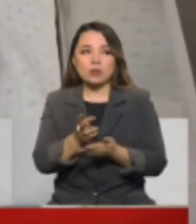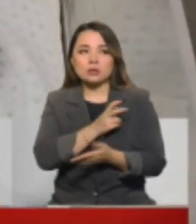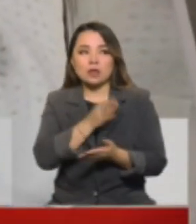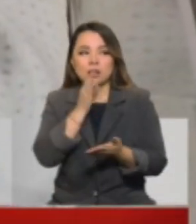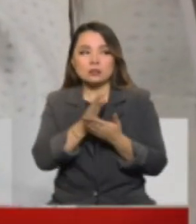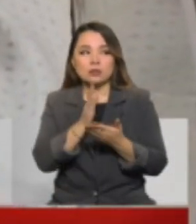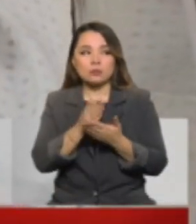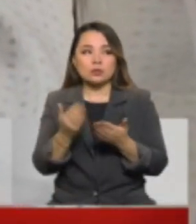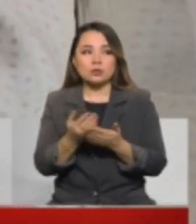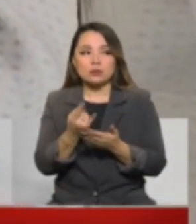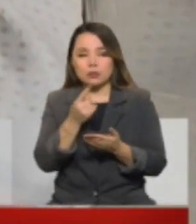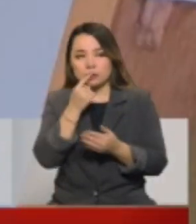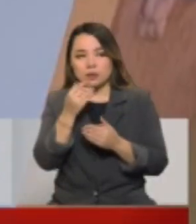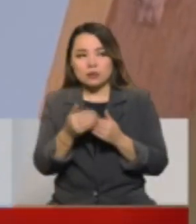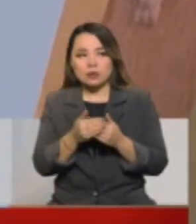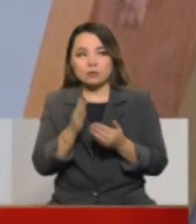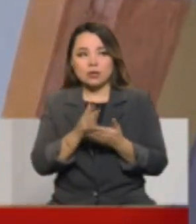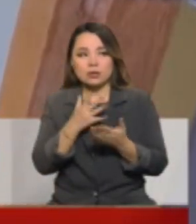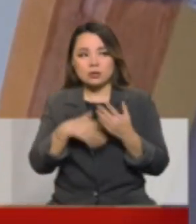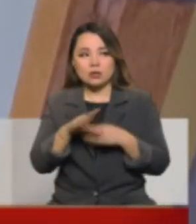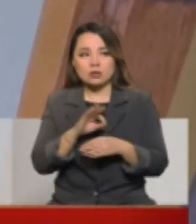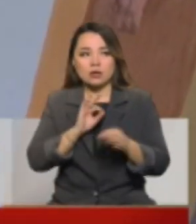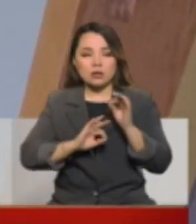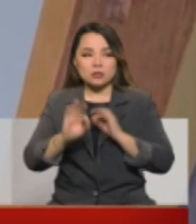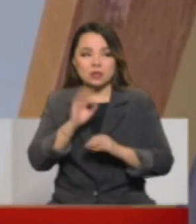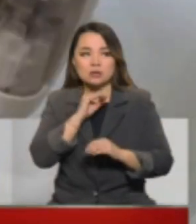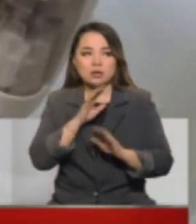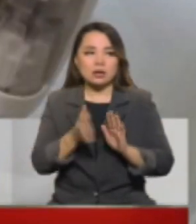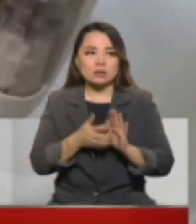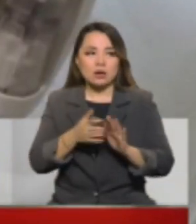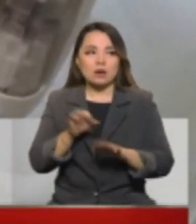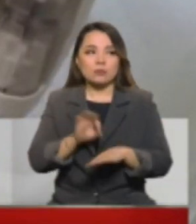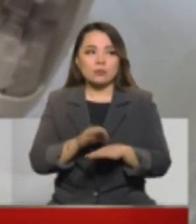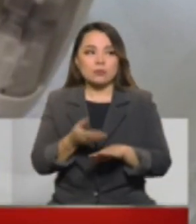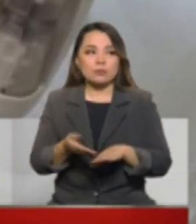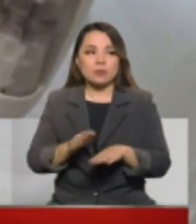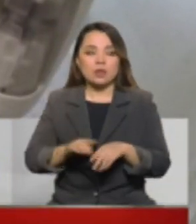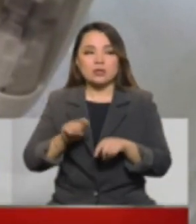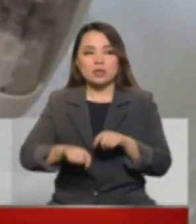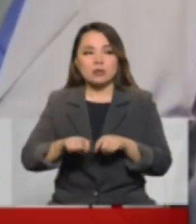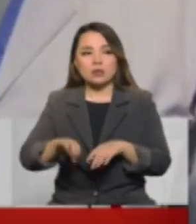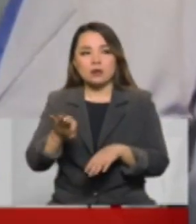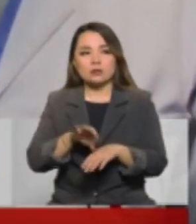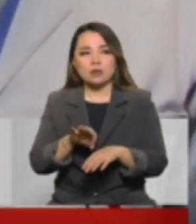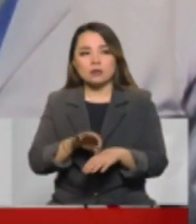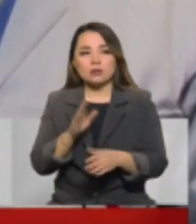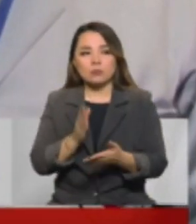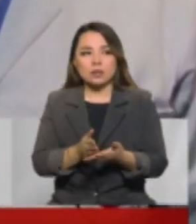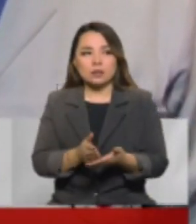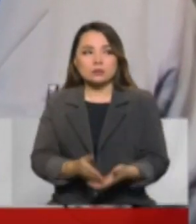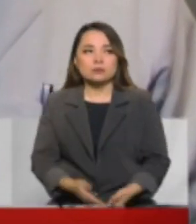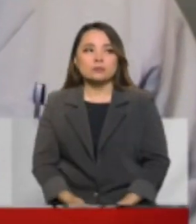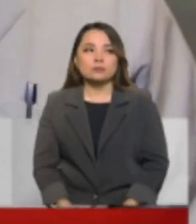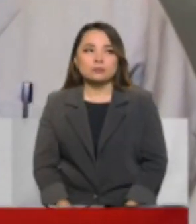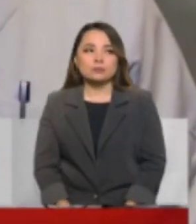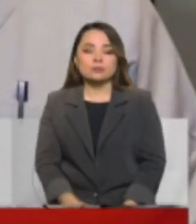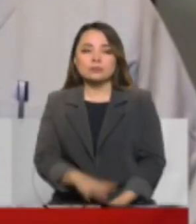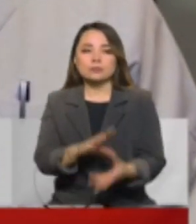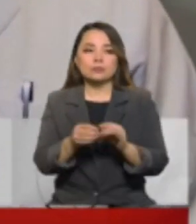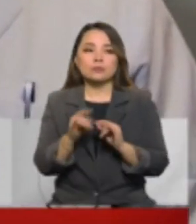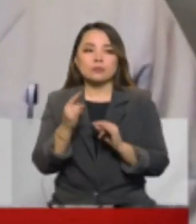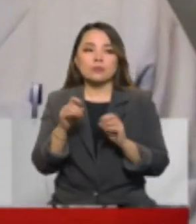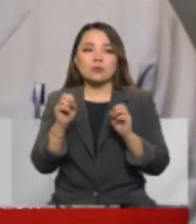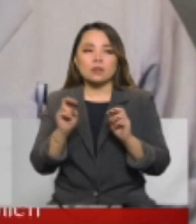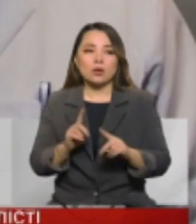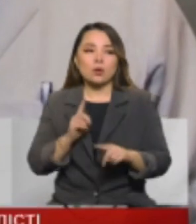Дәрігерлердің айтуынша, жаңа туған нәрестелердің барлығы дәрі-дәрмектің жетіспеуінен ауыр инфекцияларға шалдыққан. Тіптен балаларға